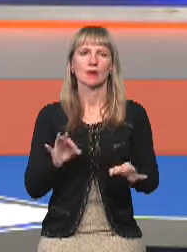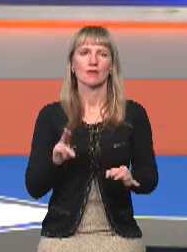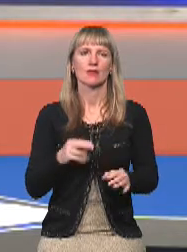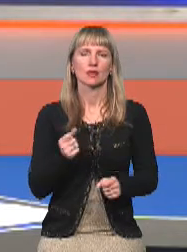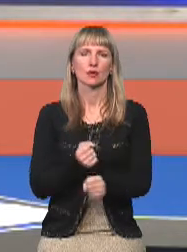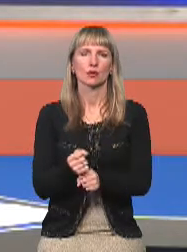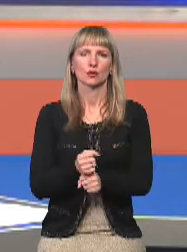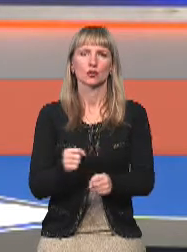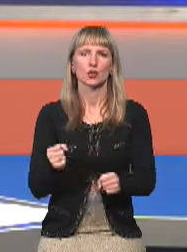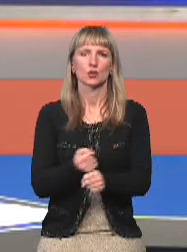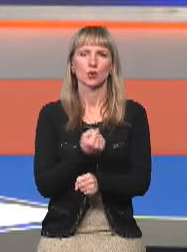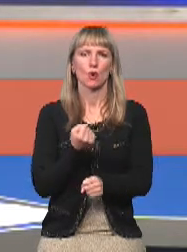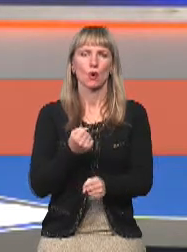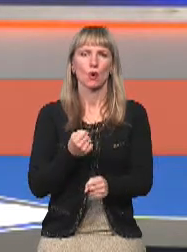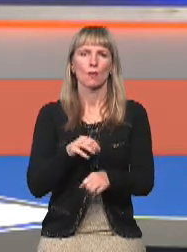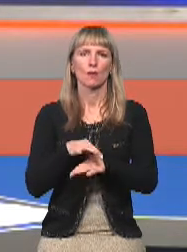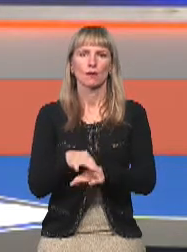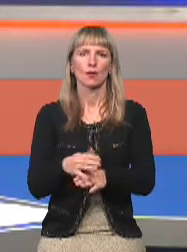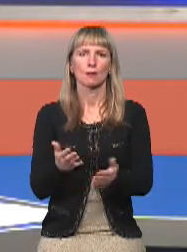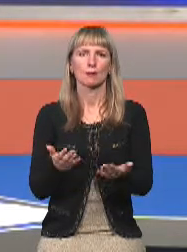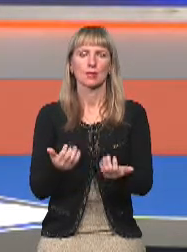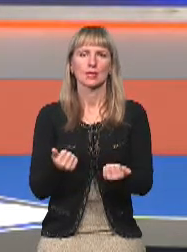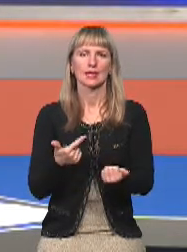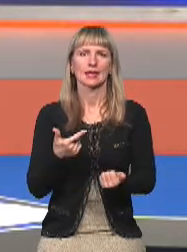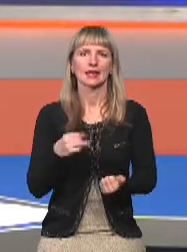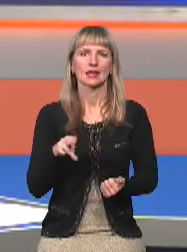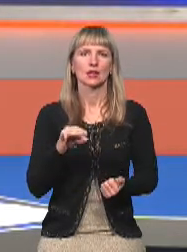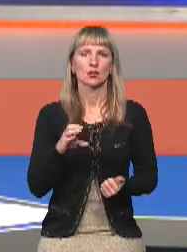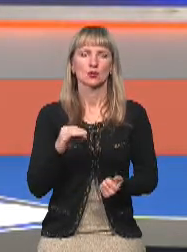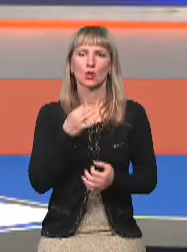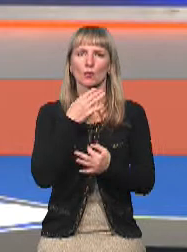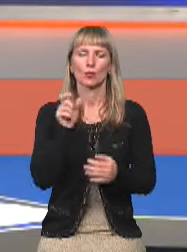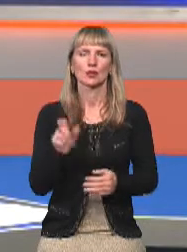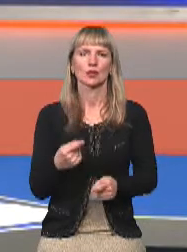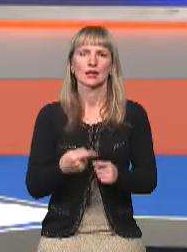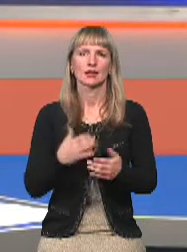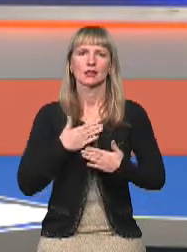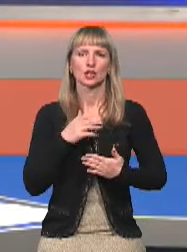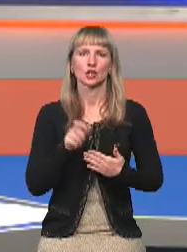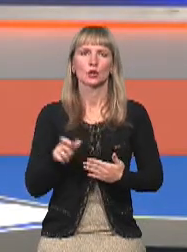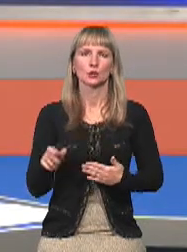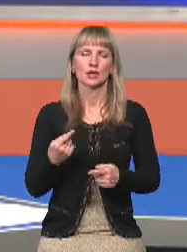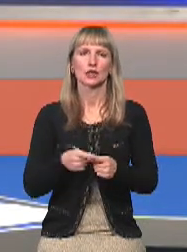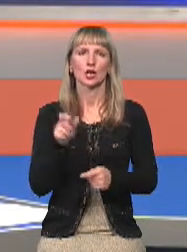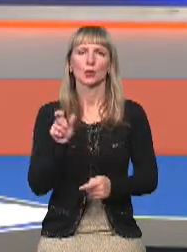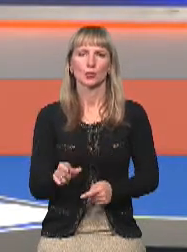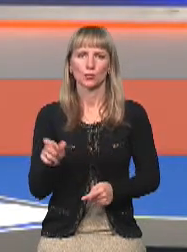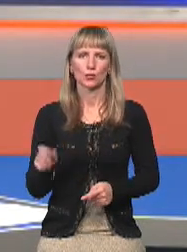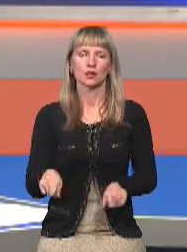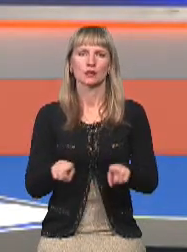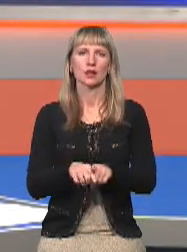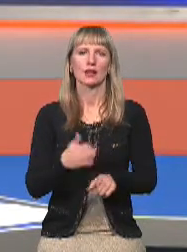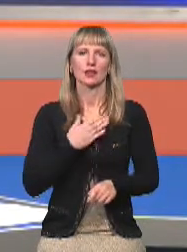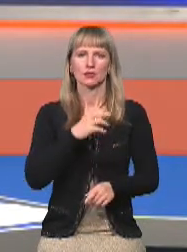катувань, жорсткого поводження, прийняття гідності будь-якої людини, так? Тому що це наші люди, це люди також